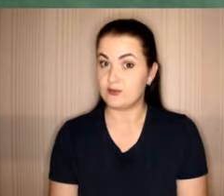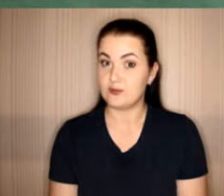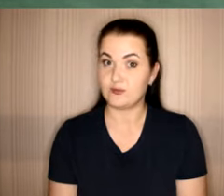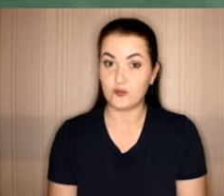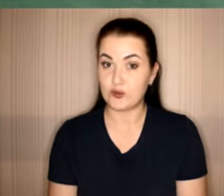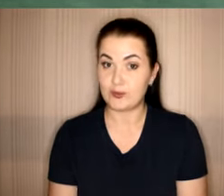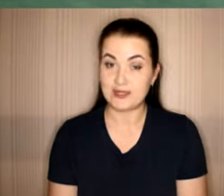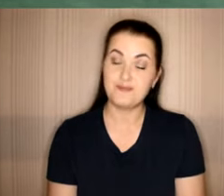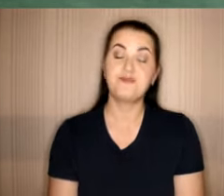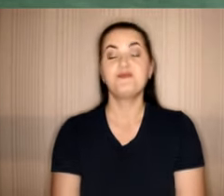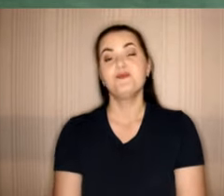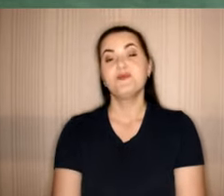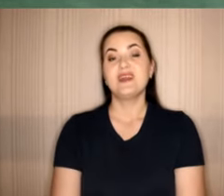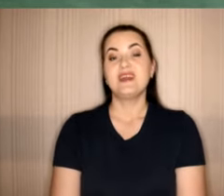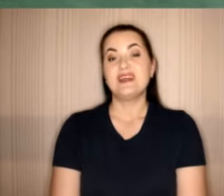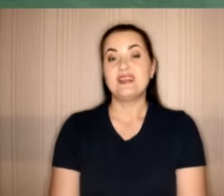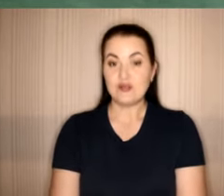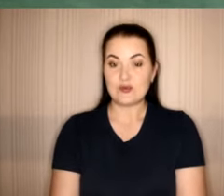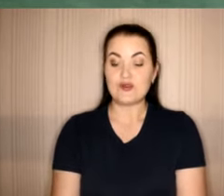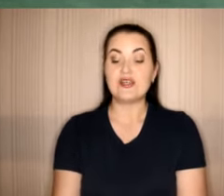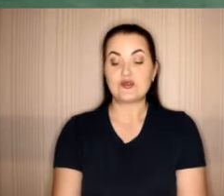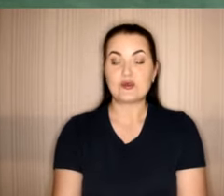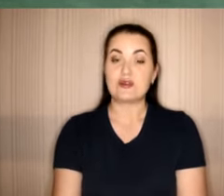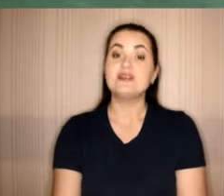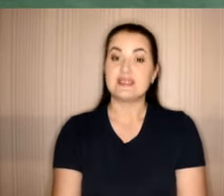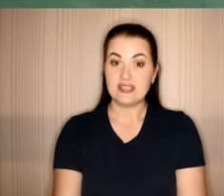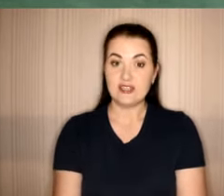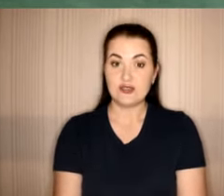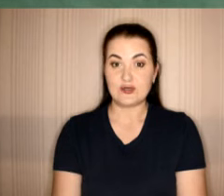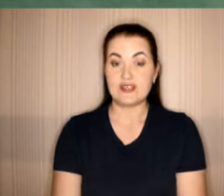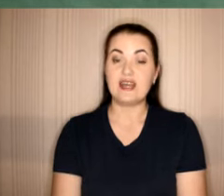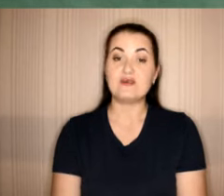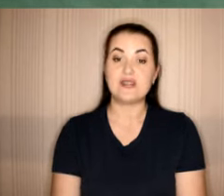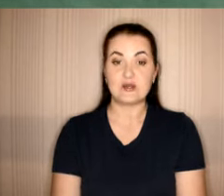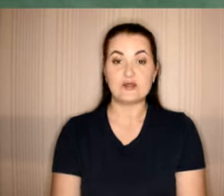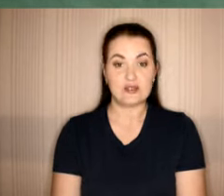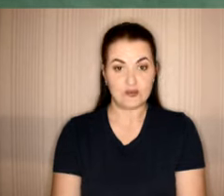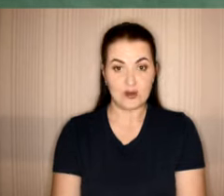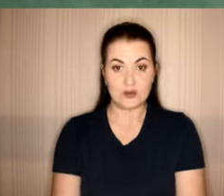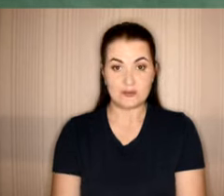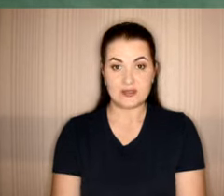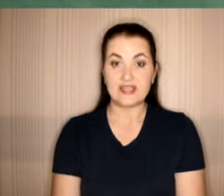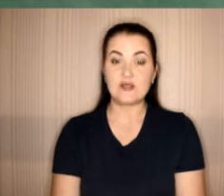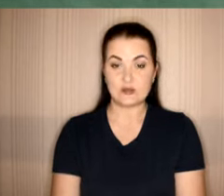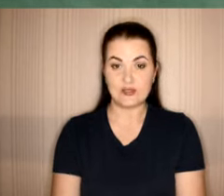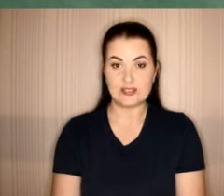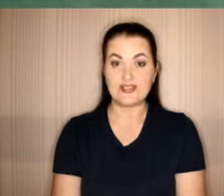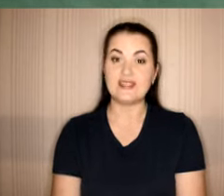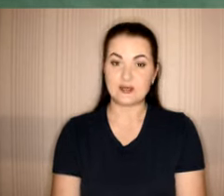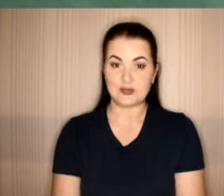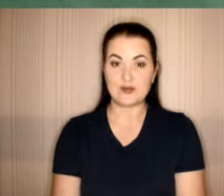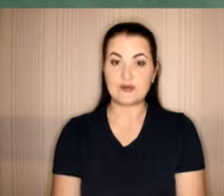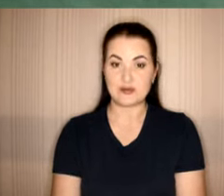відео вподобати. На цьому наш урок закінчено. Я вам дякую за увагу і до